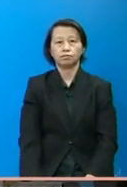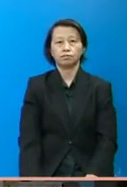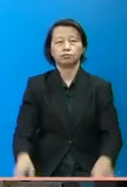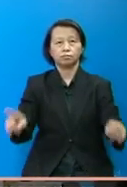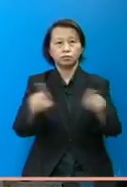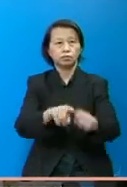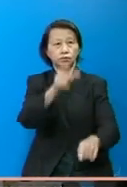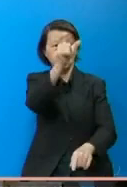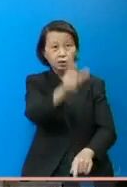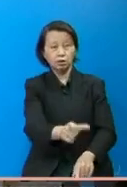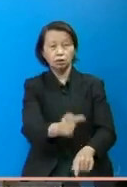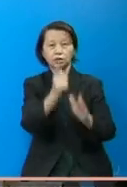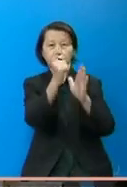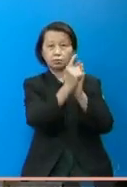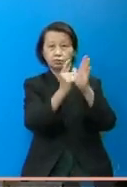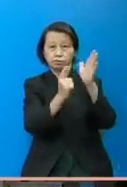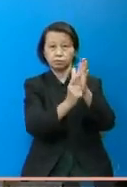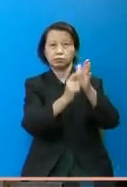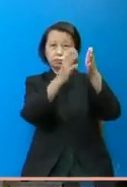Sebagai seorang peguam,